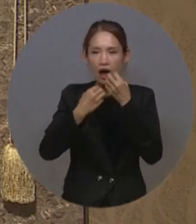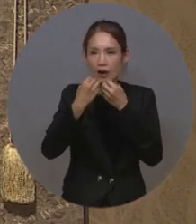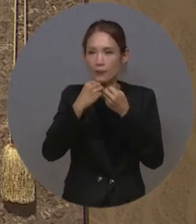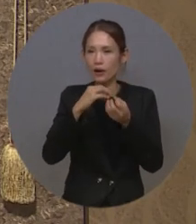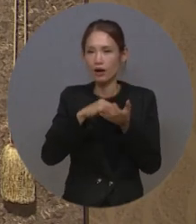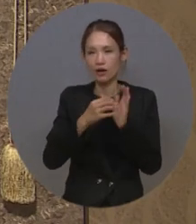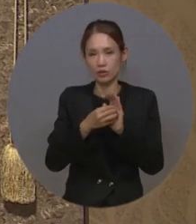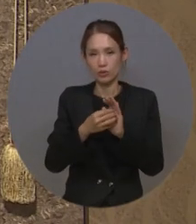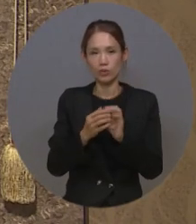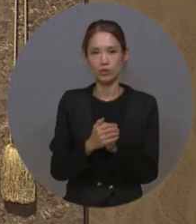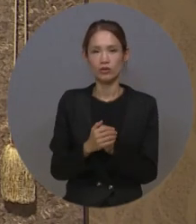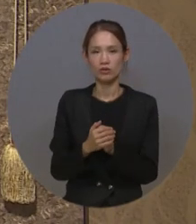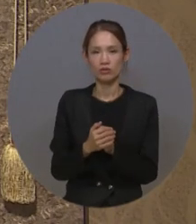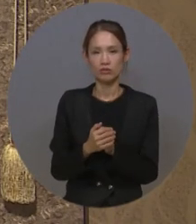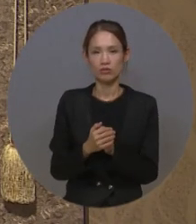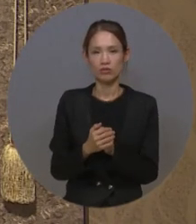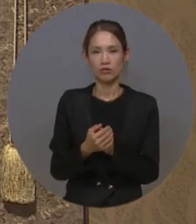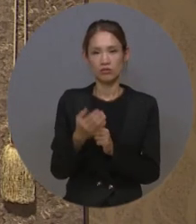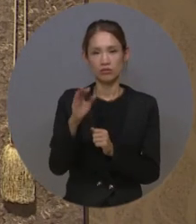그런데